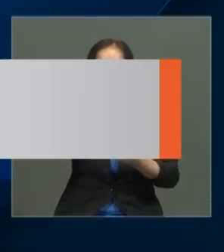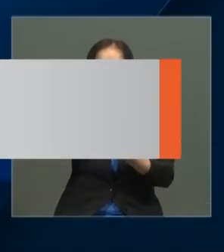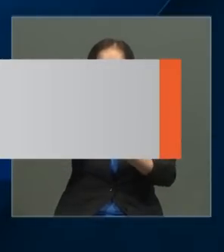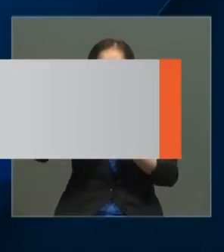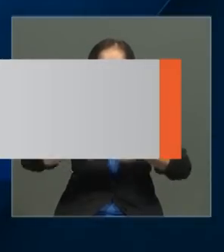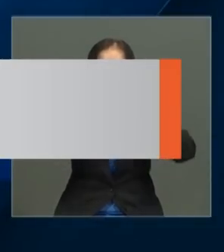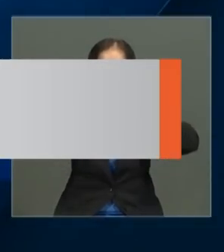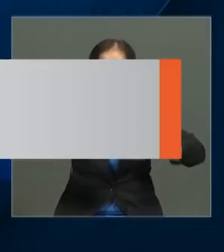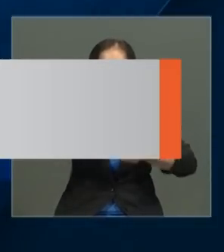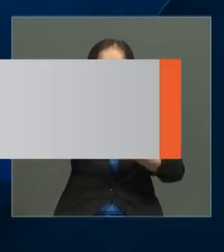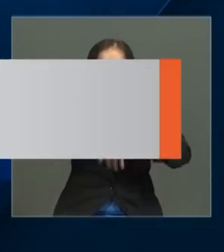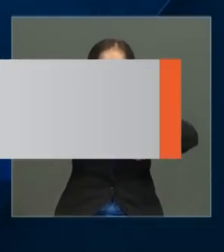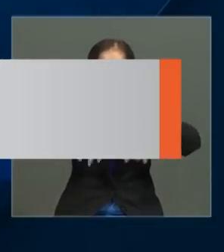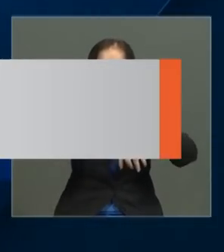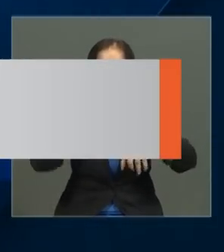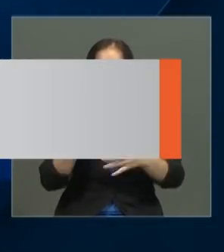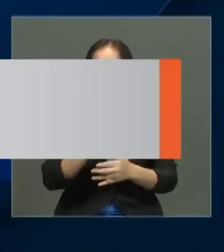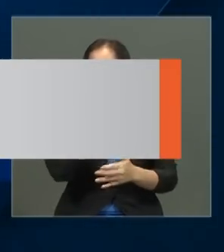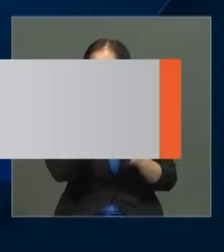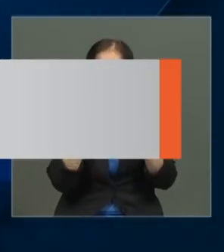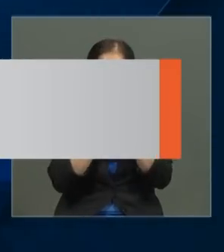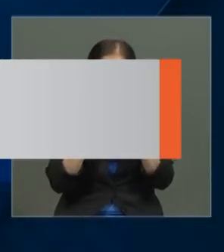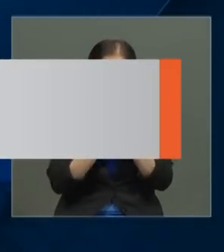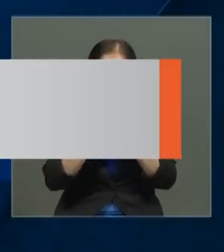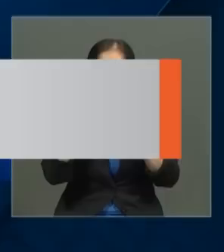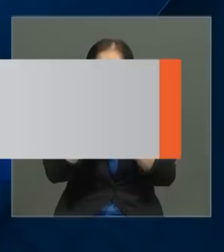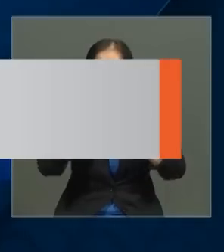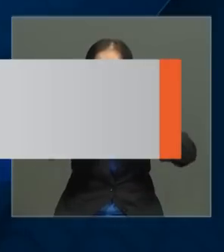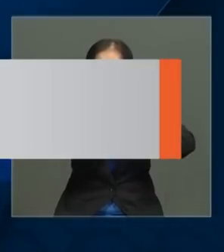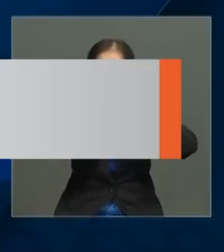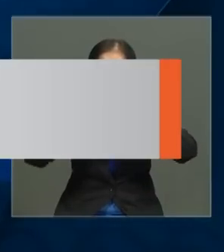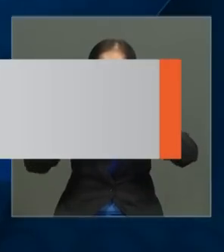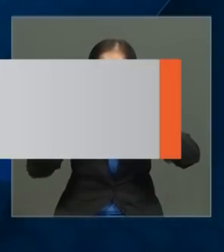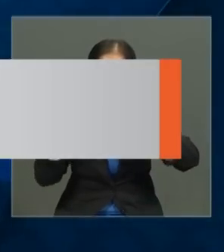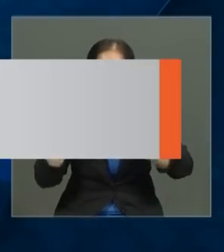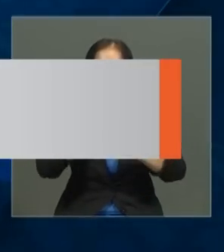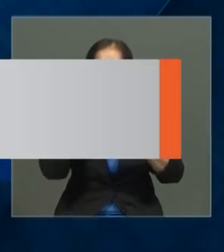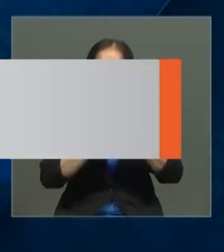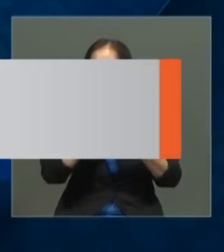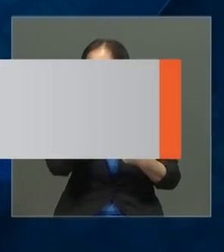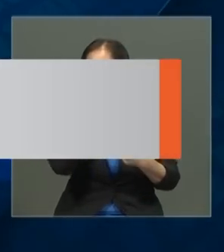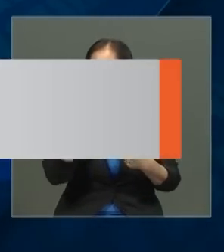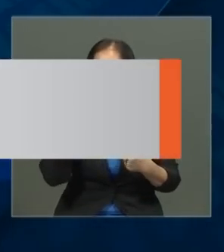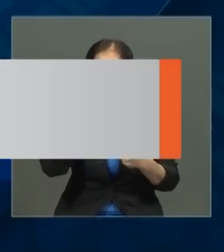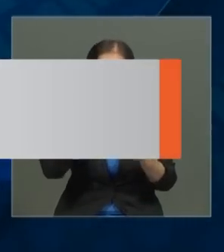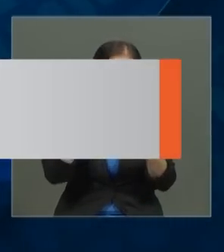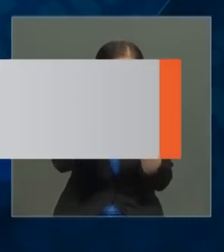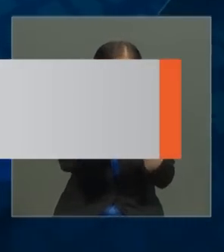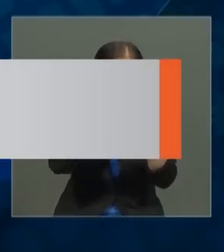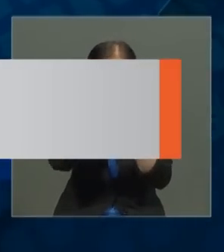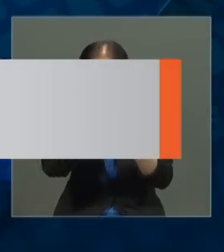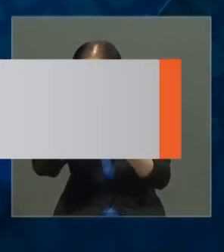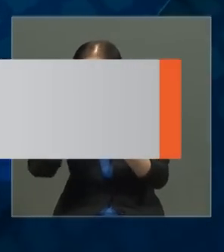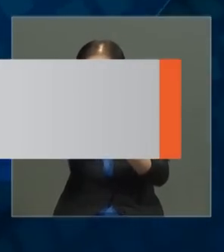และดูแลในชุมชนทั้งส่วนของกทม.ปริมณฑลนะคะแล้วก็หากท่านต้องการค้นหา community